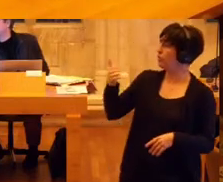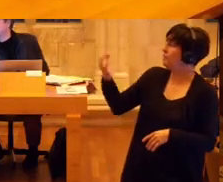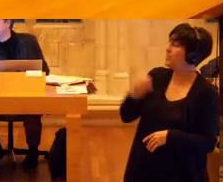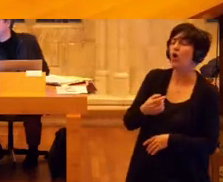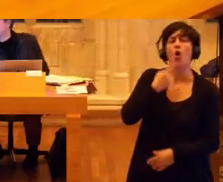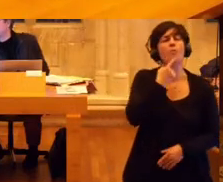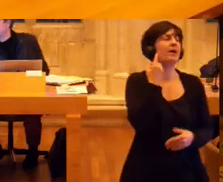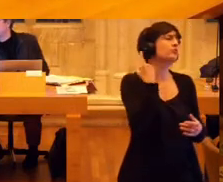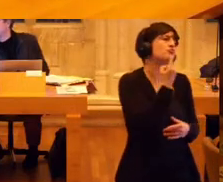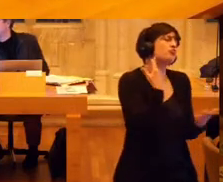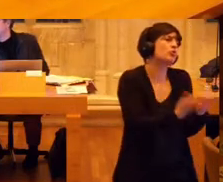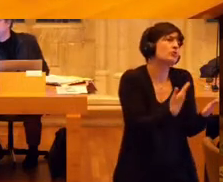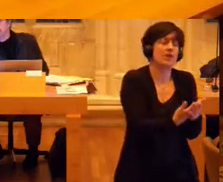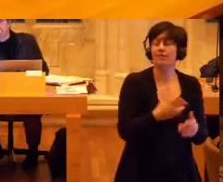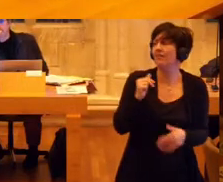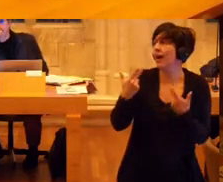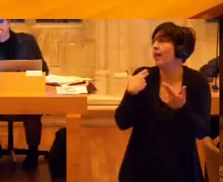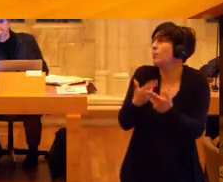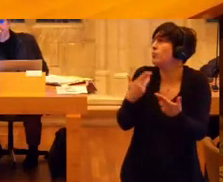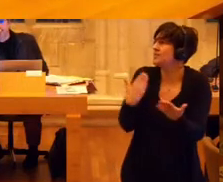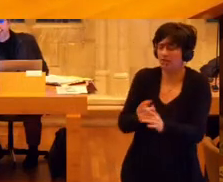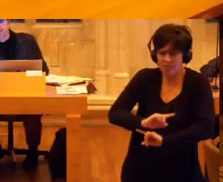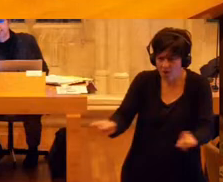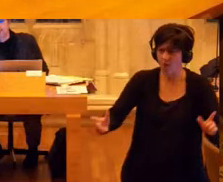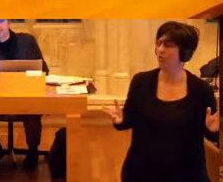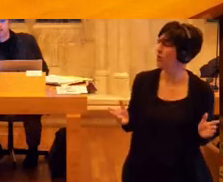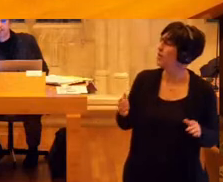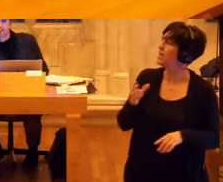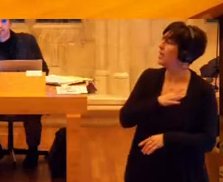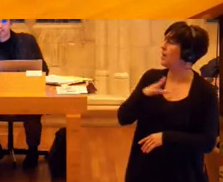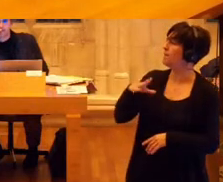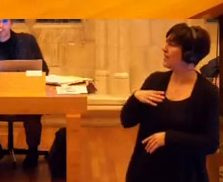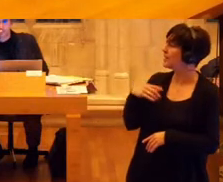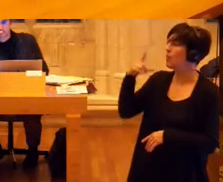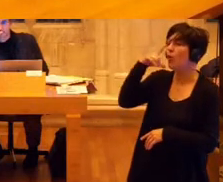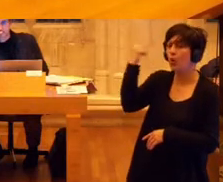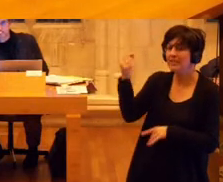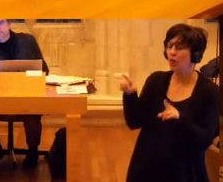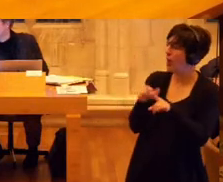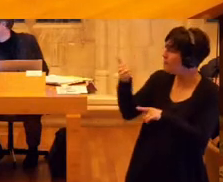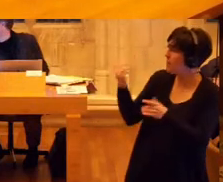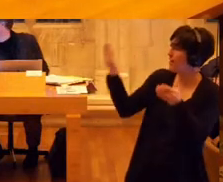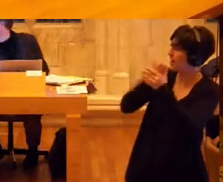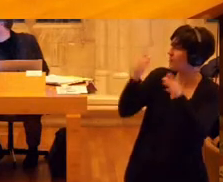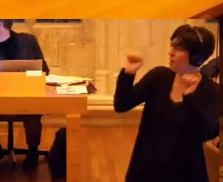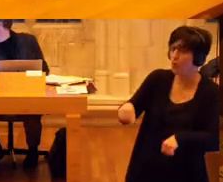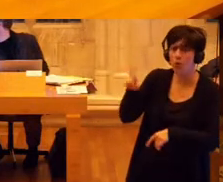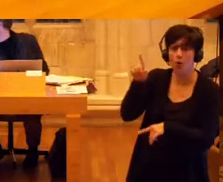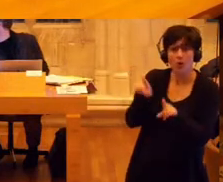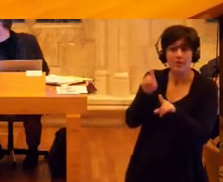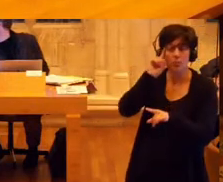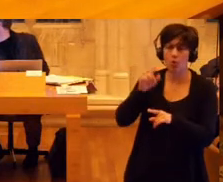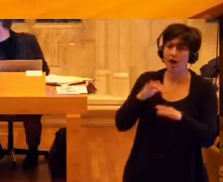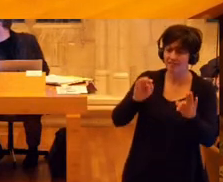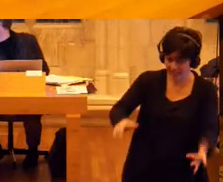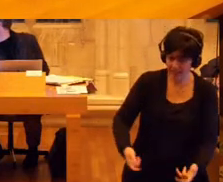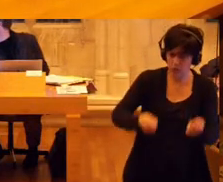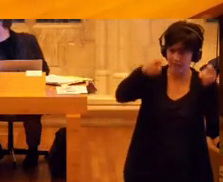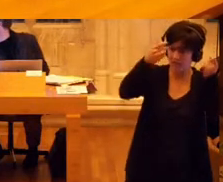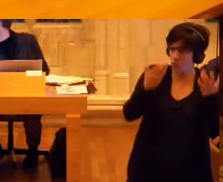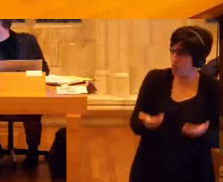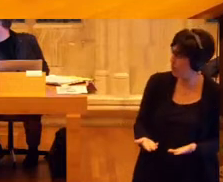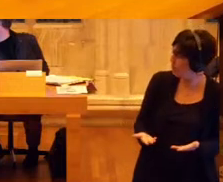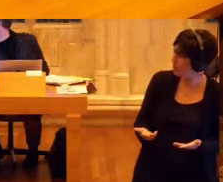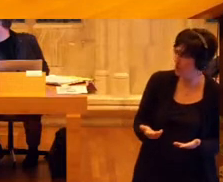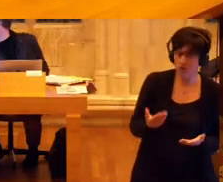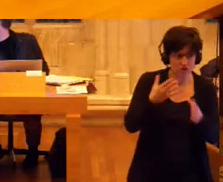je le sais bien, c'est ce que vous allez répondre. Mais, et Madame Gouguillon pourrait aussi prendre la parole, parce que la dimension éducative de tous ces